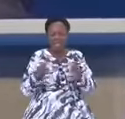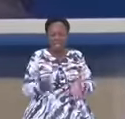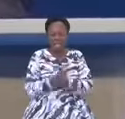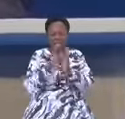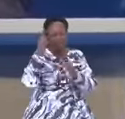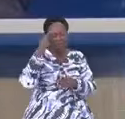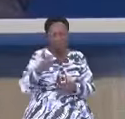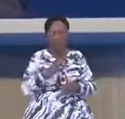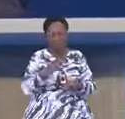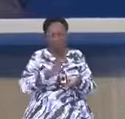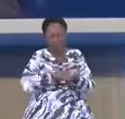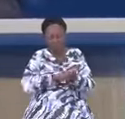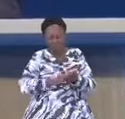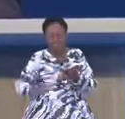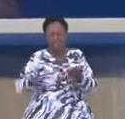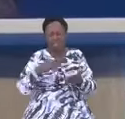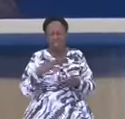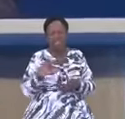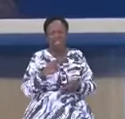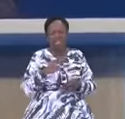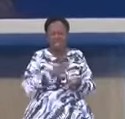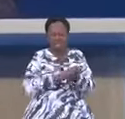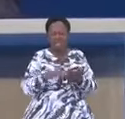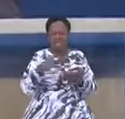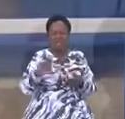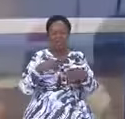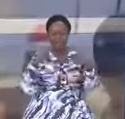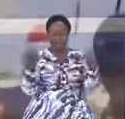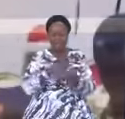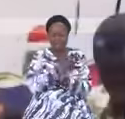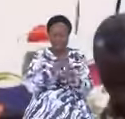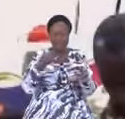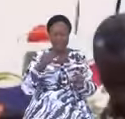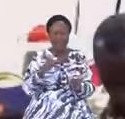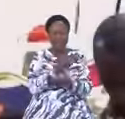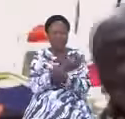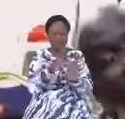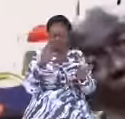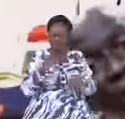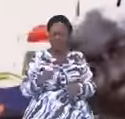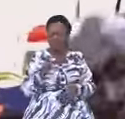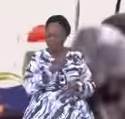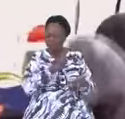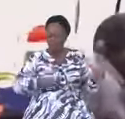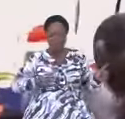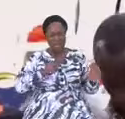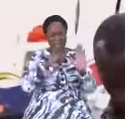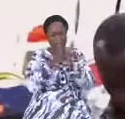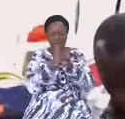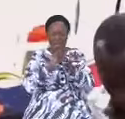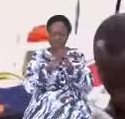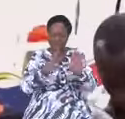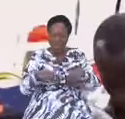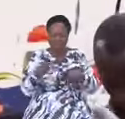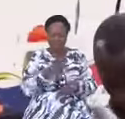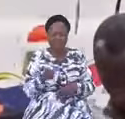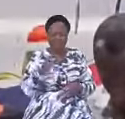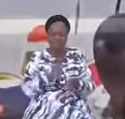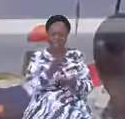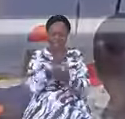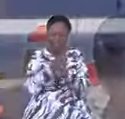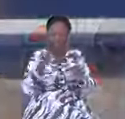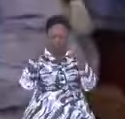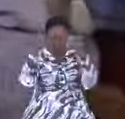et le salut dans le royaume je prie a pas de salut maintenant au nom de jésus